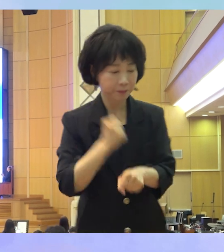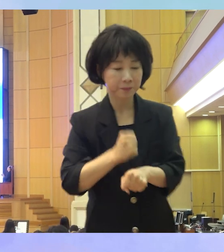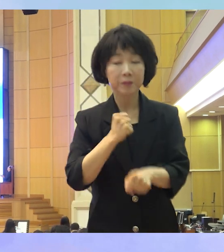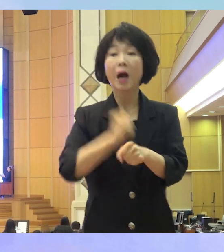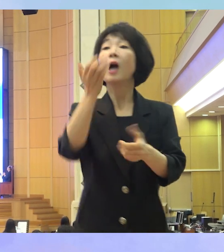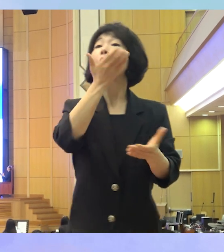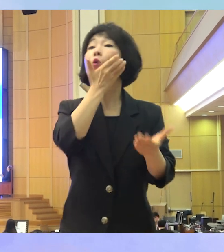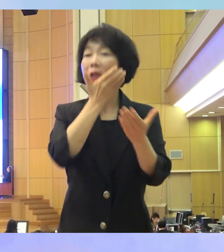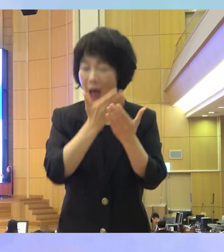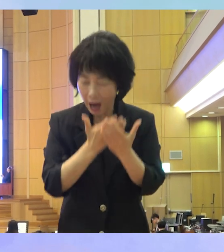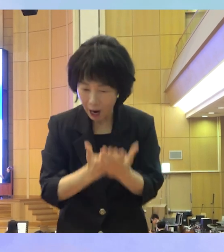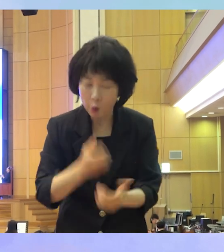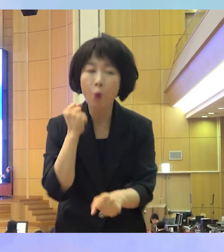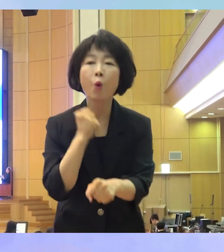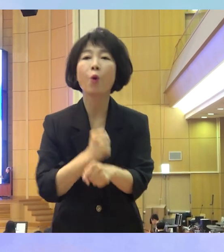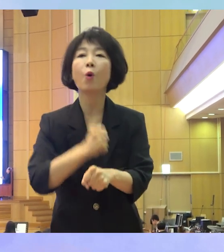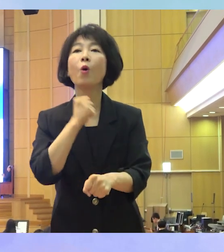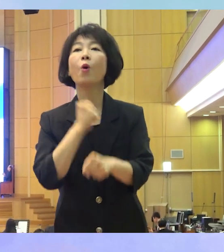기억합니다.